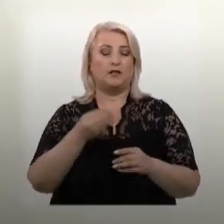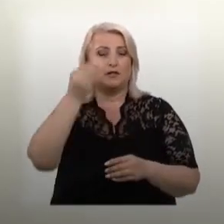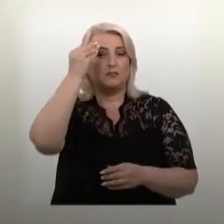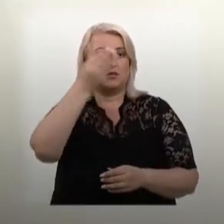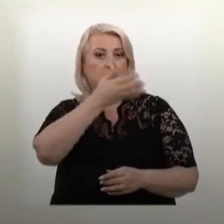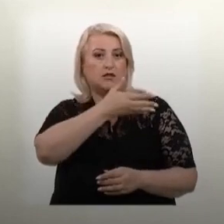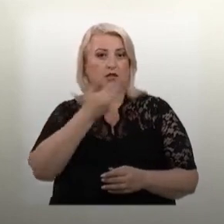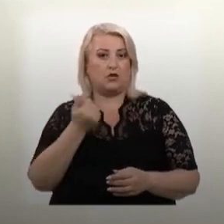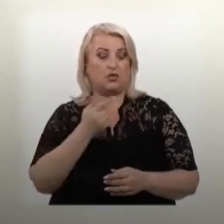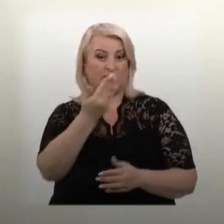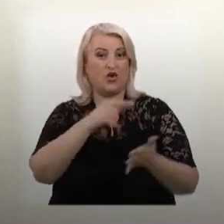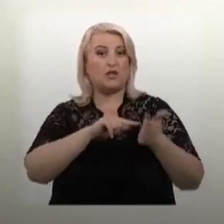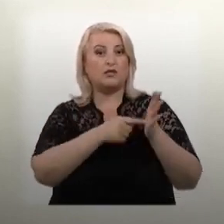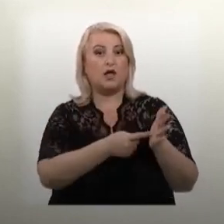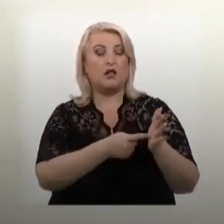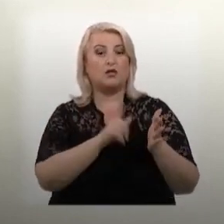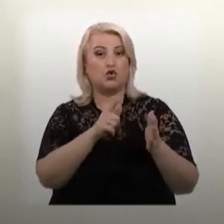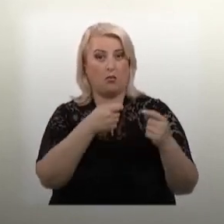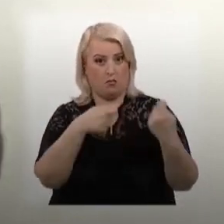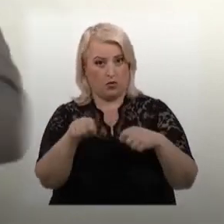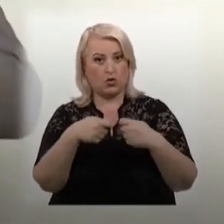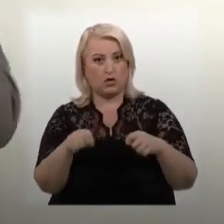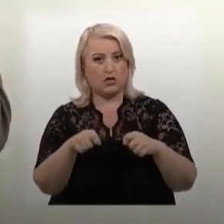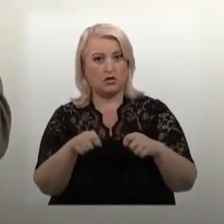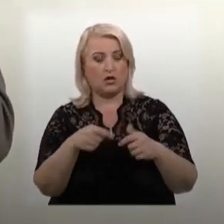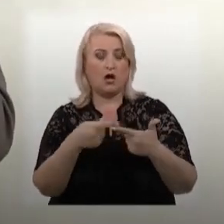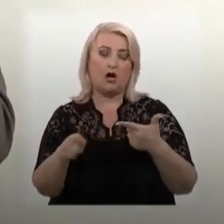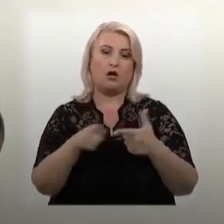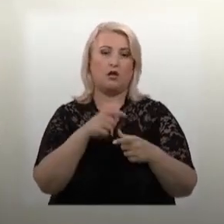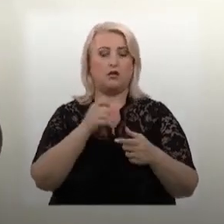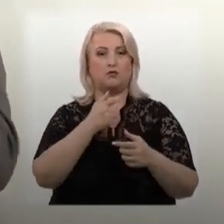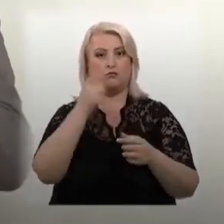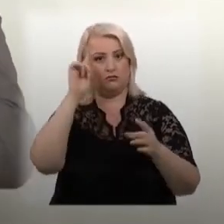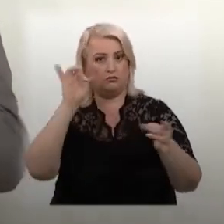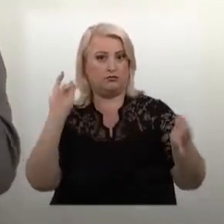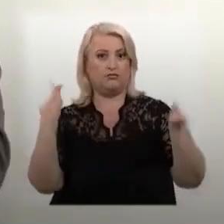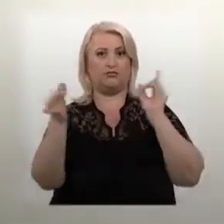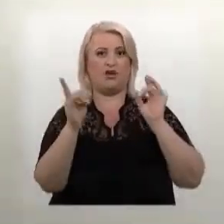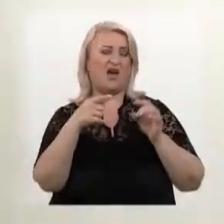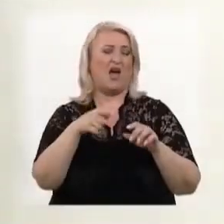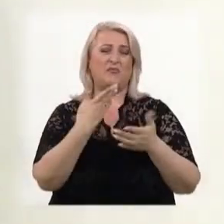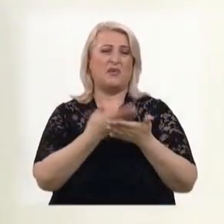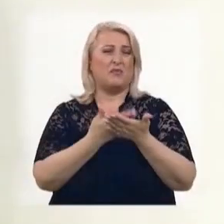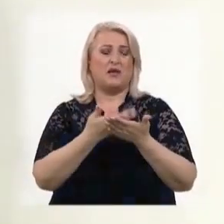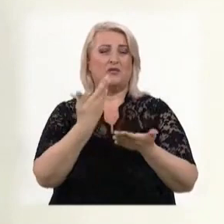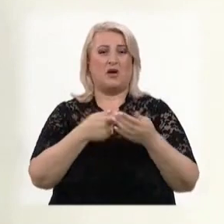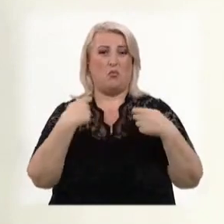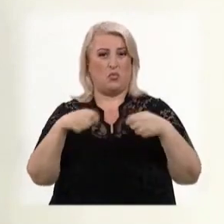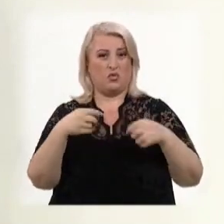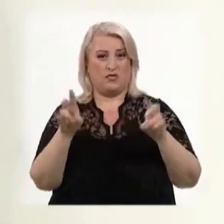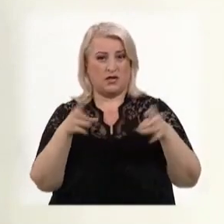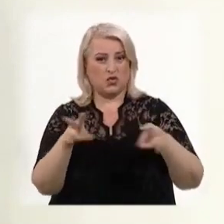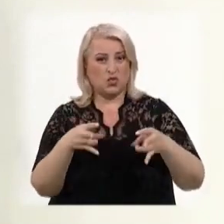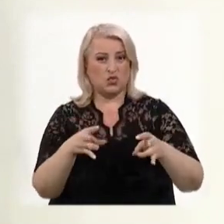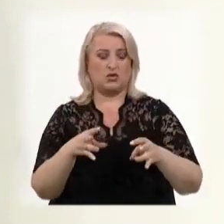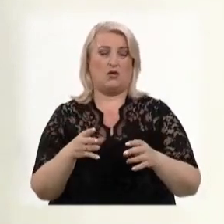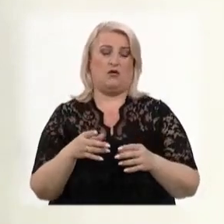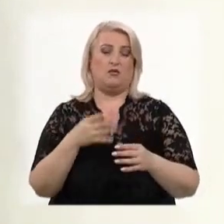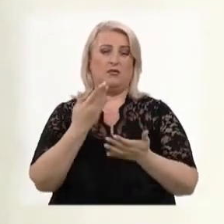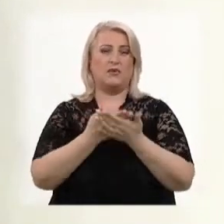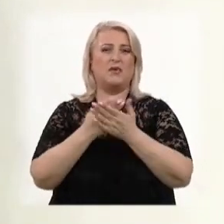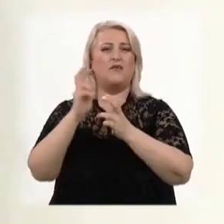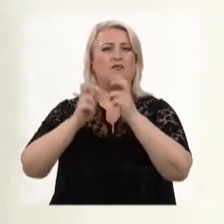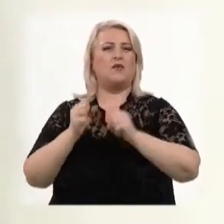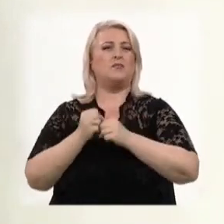tău în acest rețele sociale este de brand awareness vizibilitate nu întrebăm dar dacă Observi companiile mari A nu zic